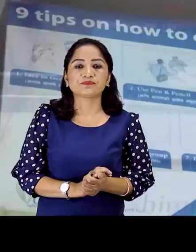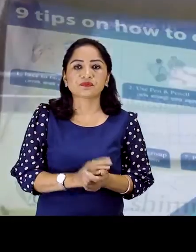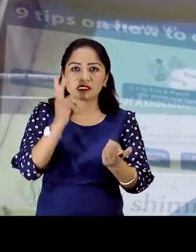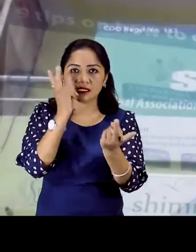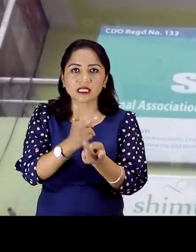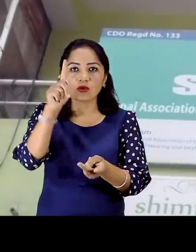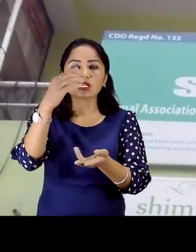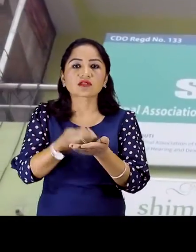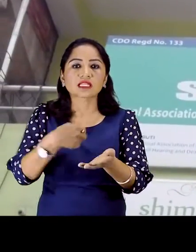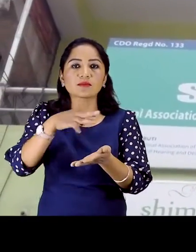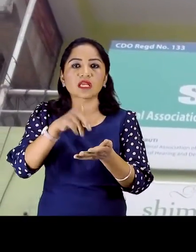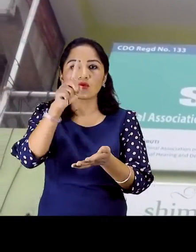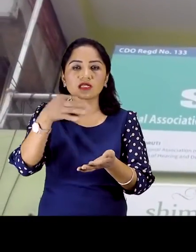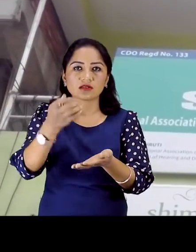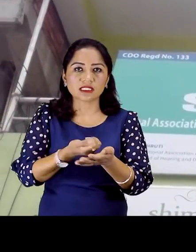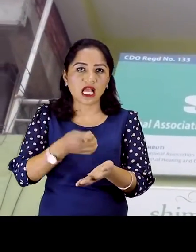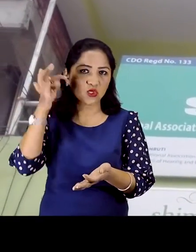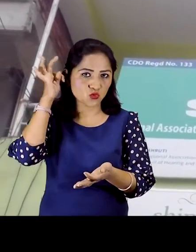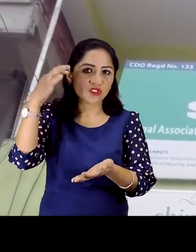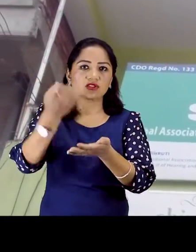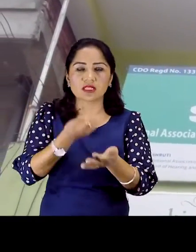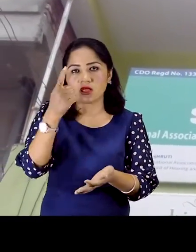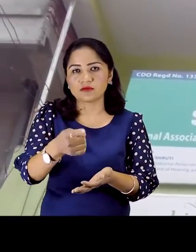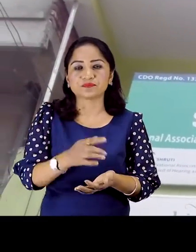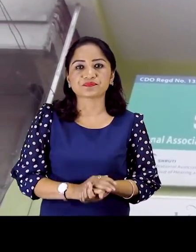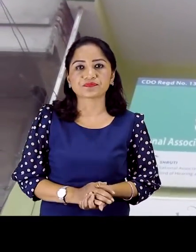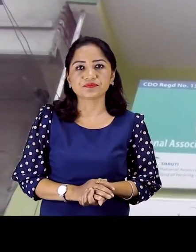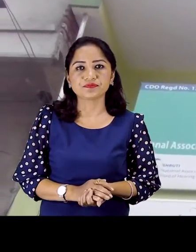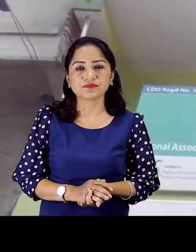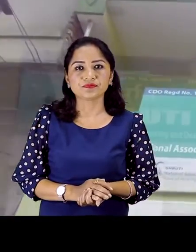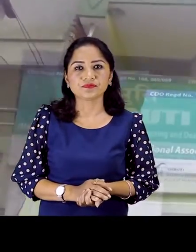इस्ता इस्ता हरुमा देखो एक हो शुरुती शंस्ता